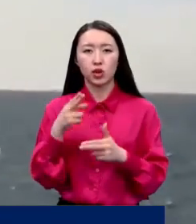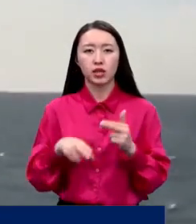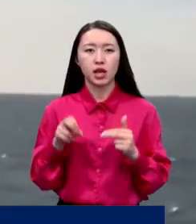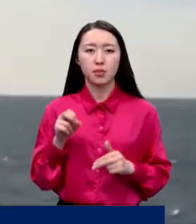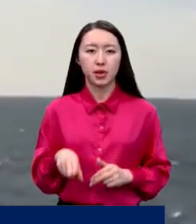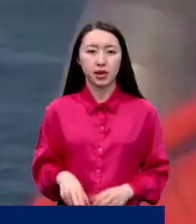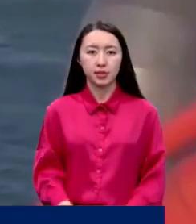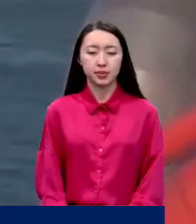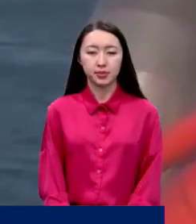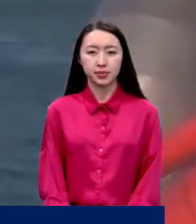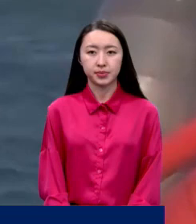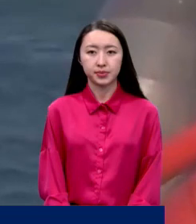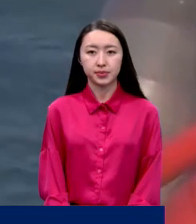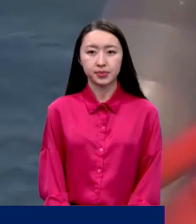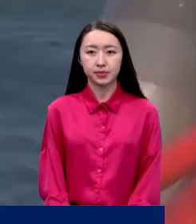апреля.